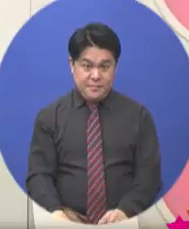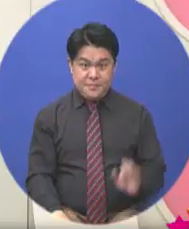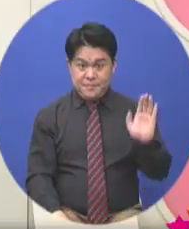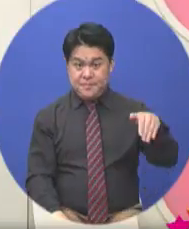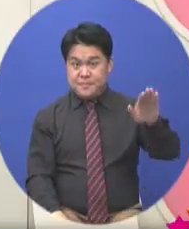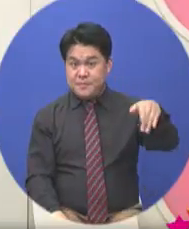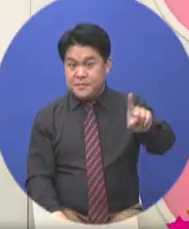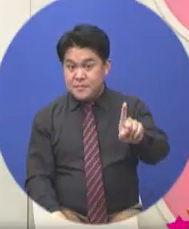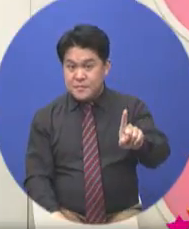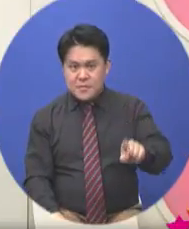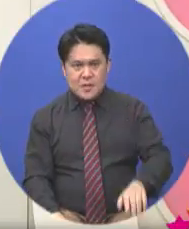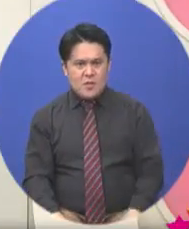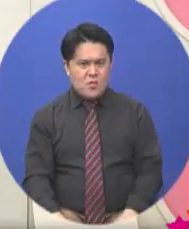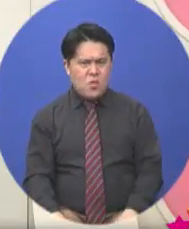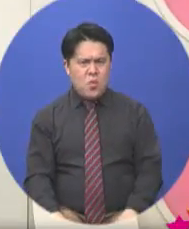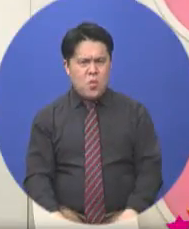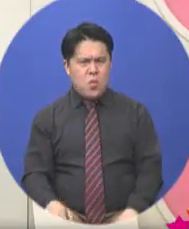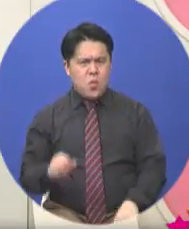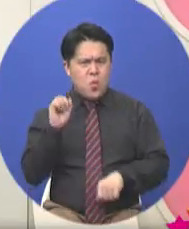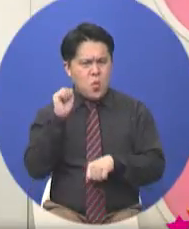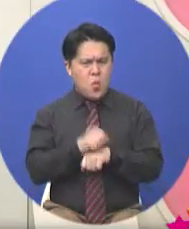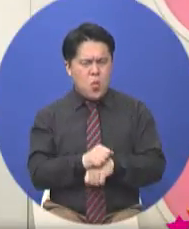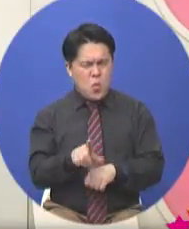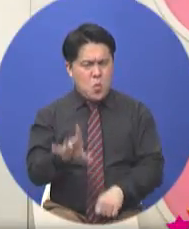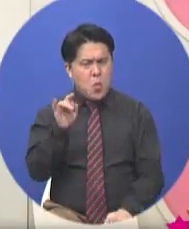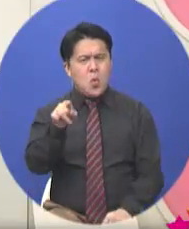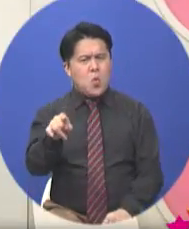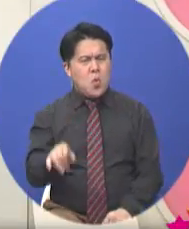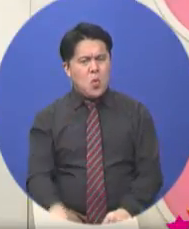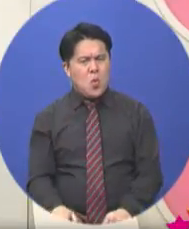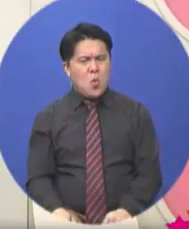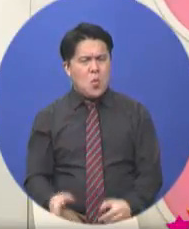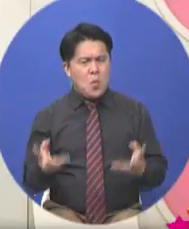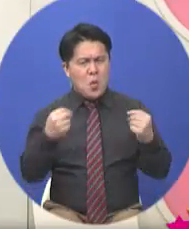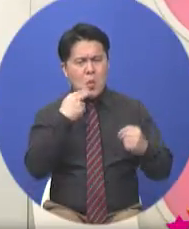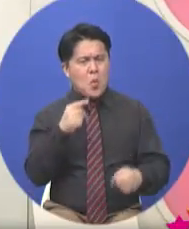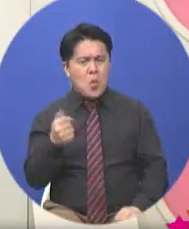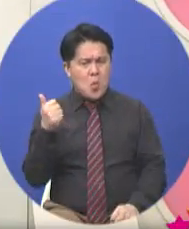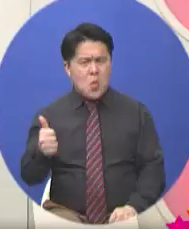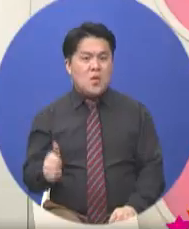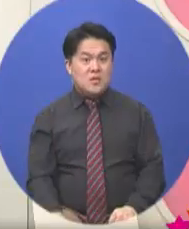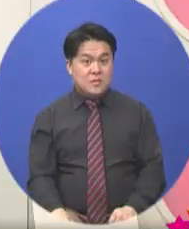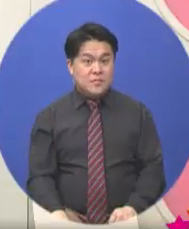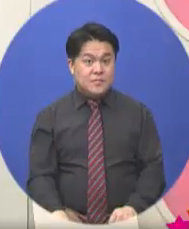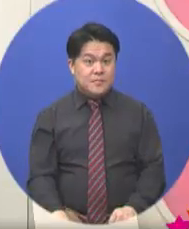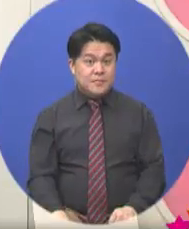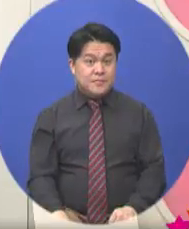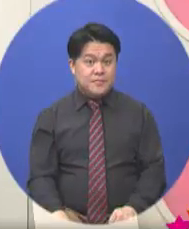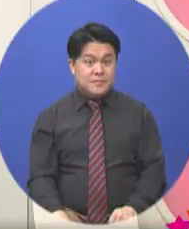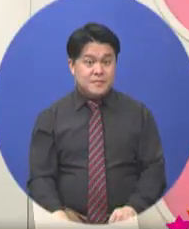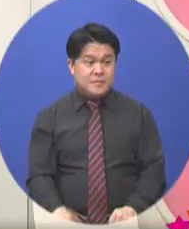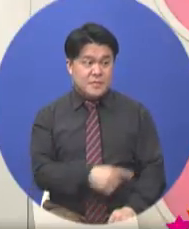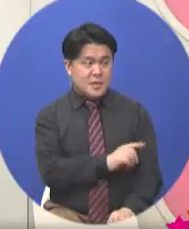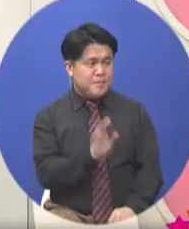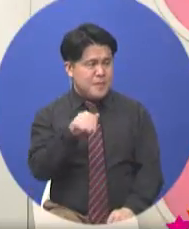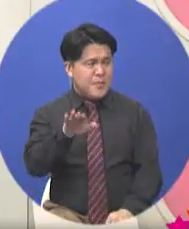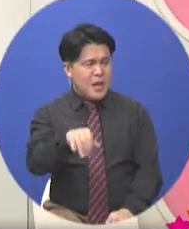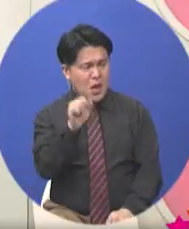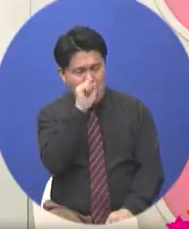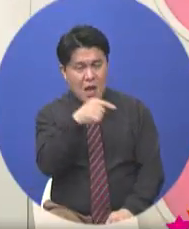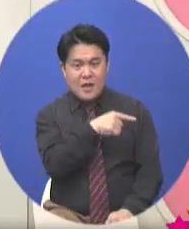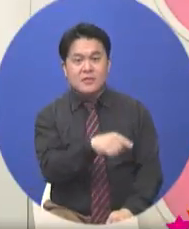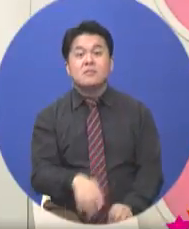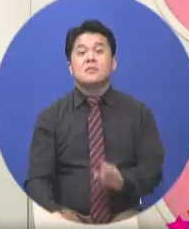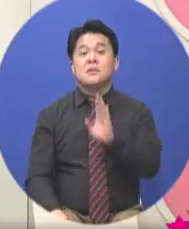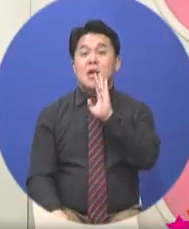꺾기가 요 근래 들어서 이렇게 잘 꺾는 분들 그러게요. 잘 꺾는 분 처음 봤어. 꺾는 거 완전 좋아하세요. 네. 아유, 아니